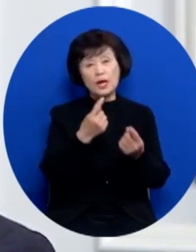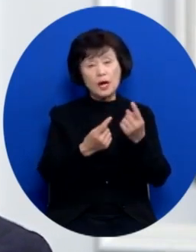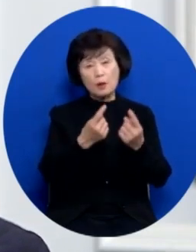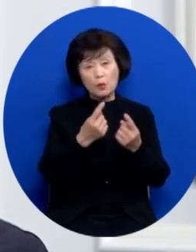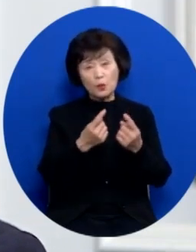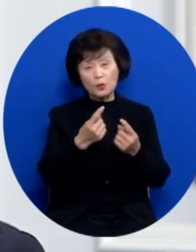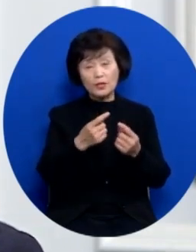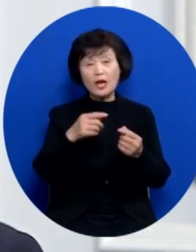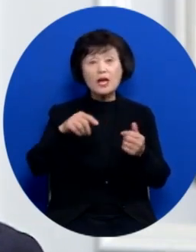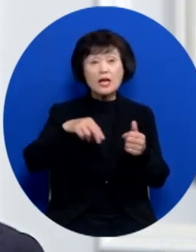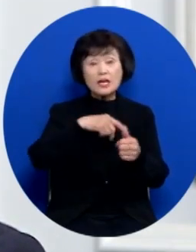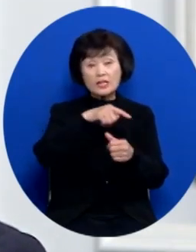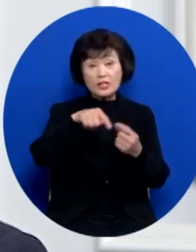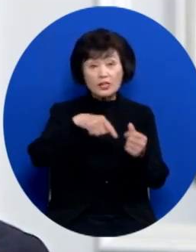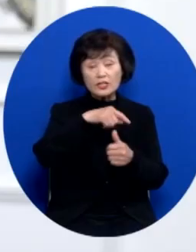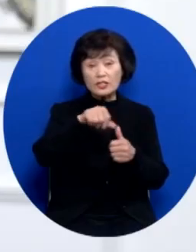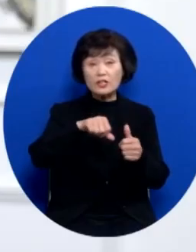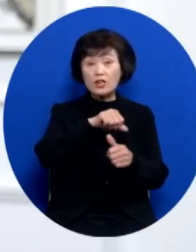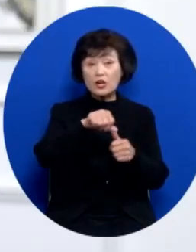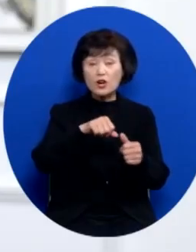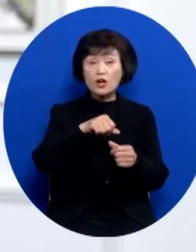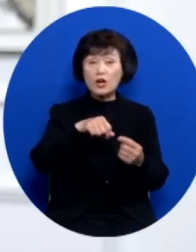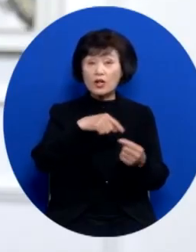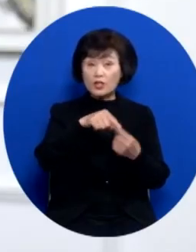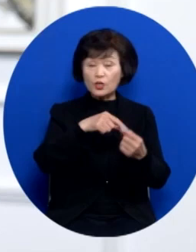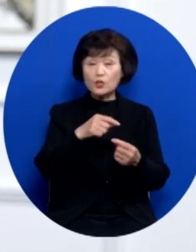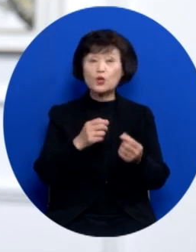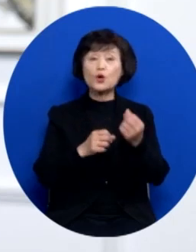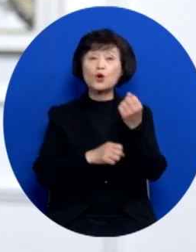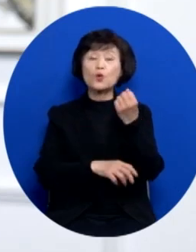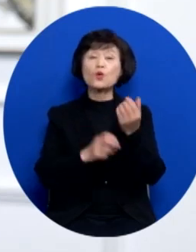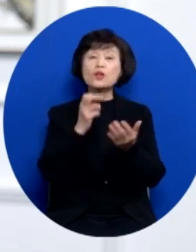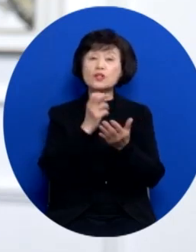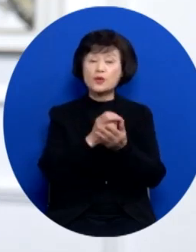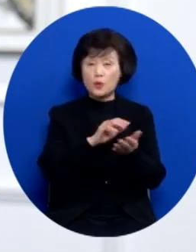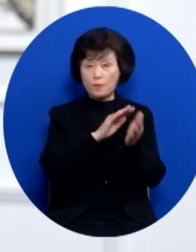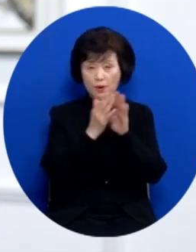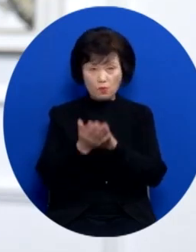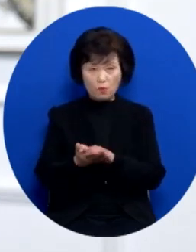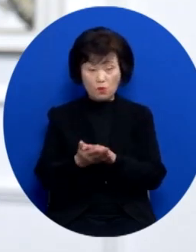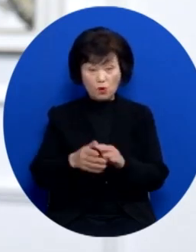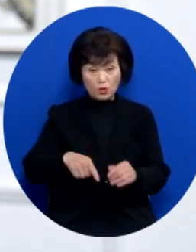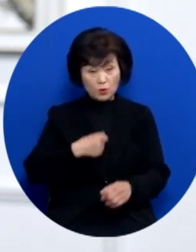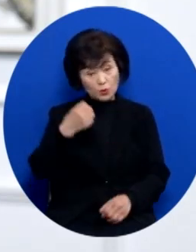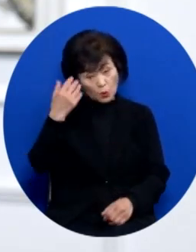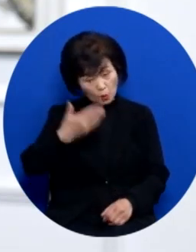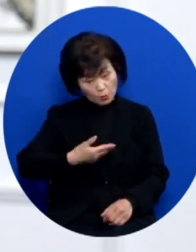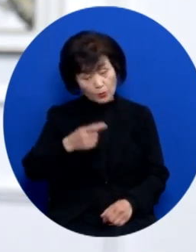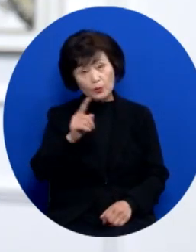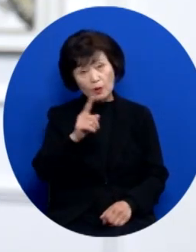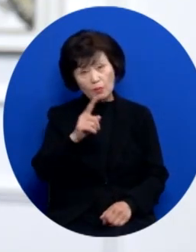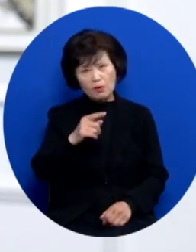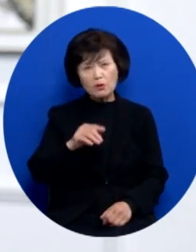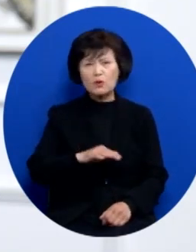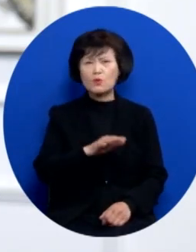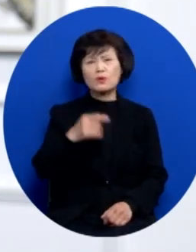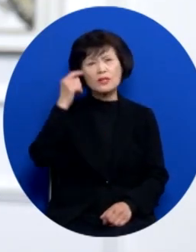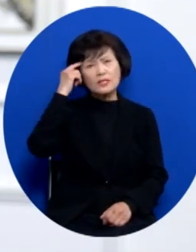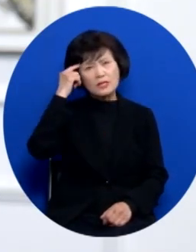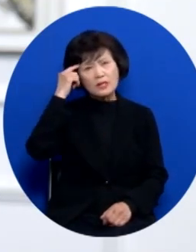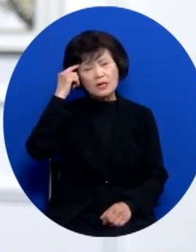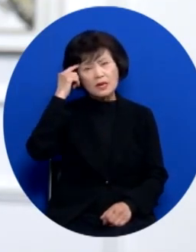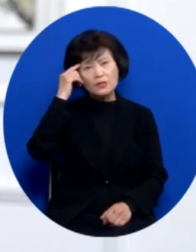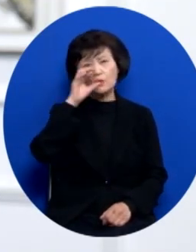ESG 경영 원리로 바뀌었습니다. 여기에서 우리 스스로가 자문해야 하는 것은 우리가 생각하는 좋은